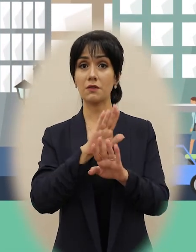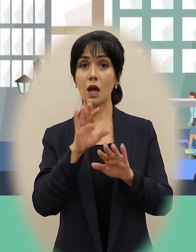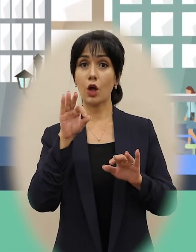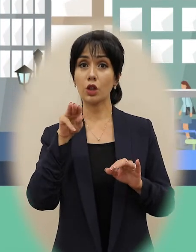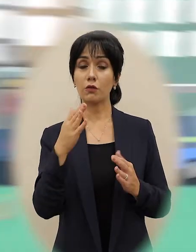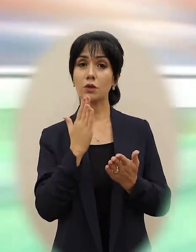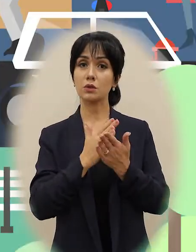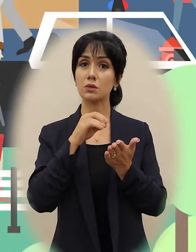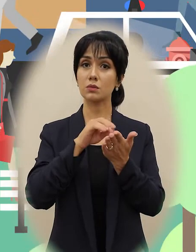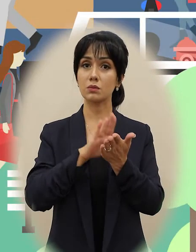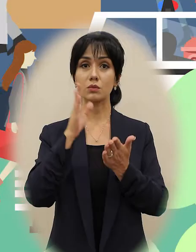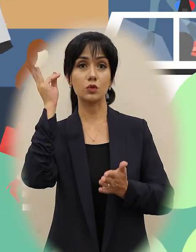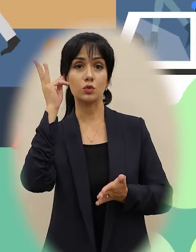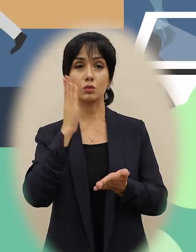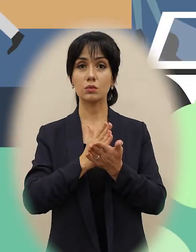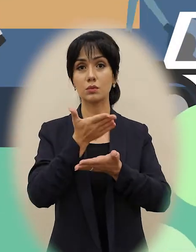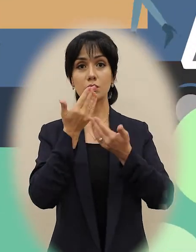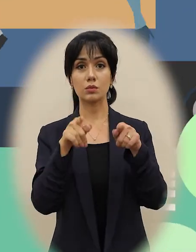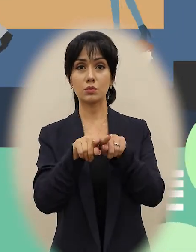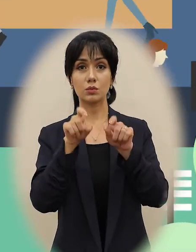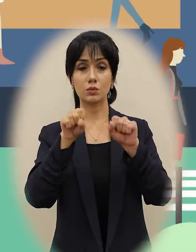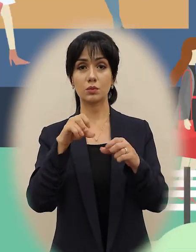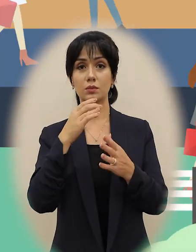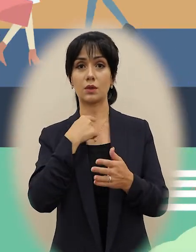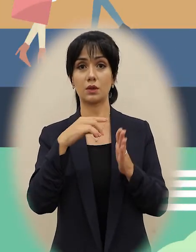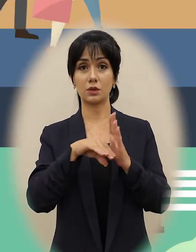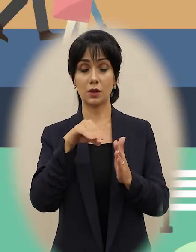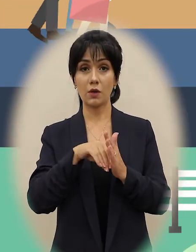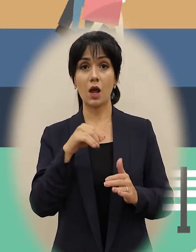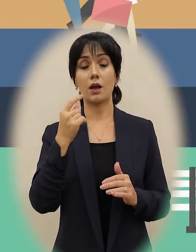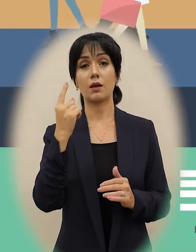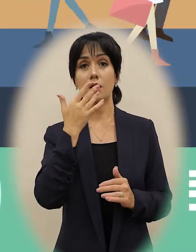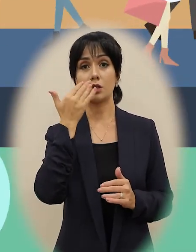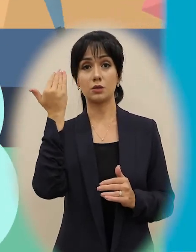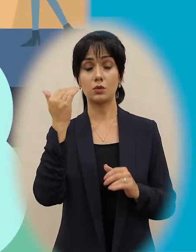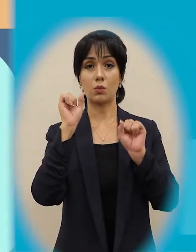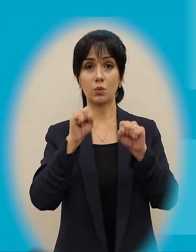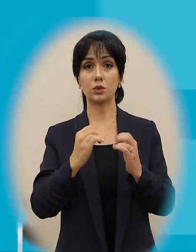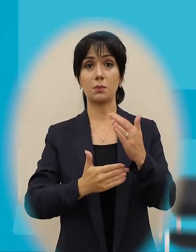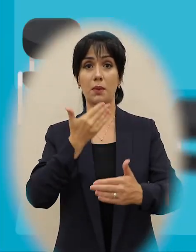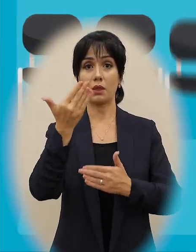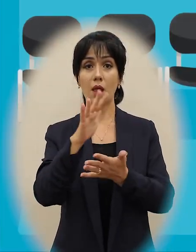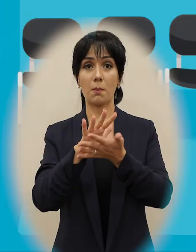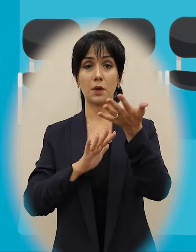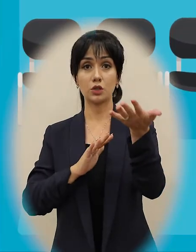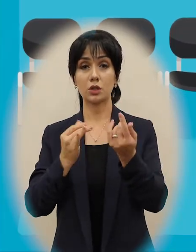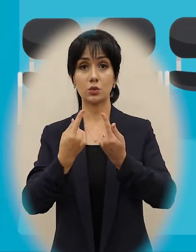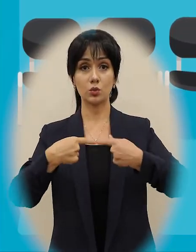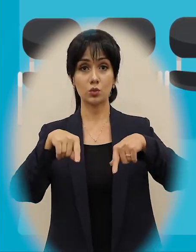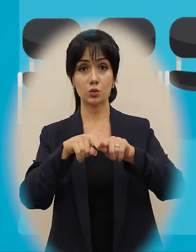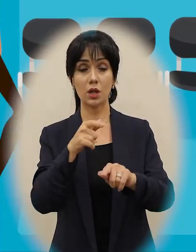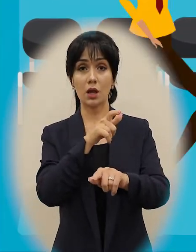того состоят ли они на консульском учете граждане за рубежом могут подать обращение в участковую избирательную